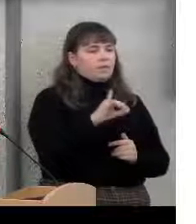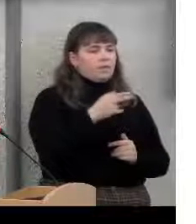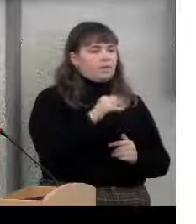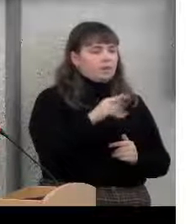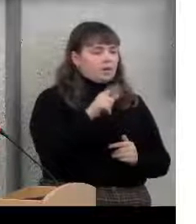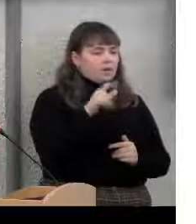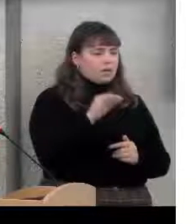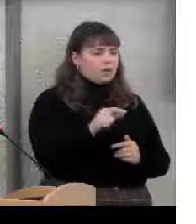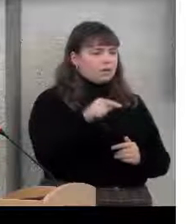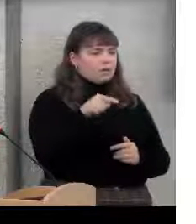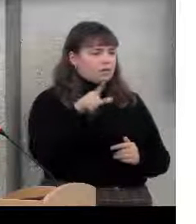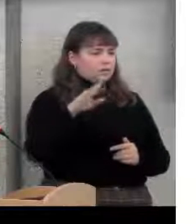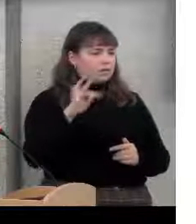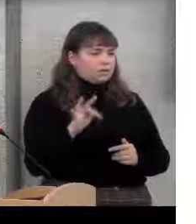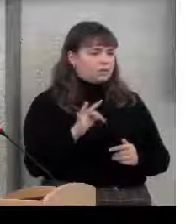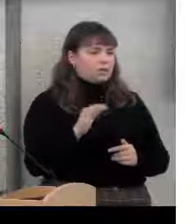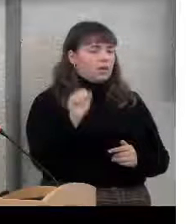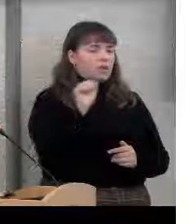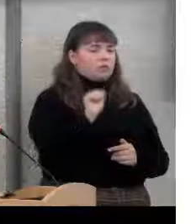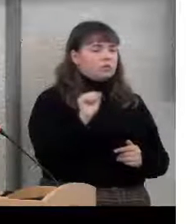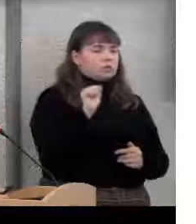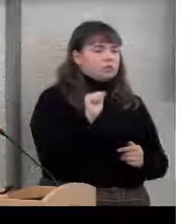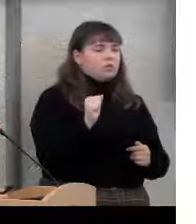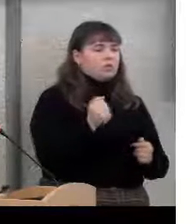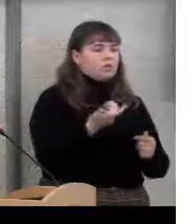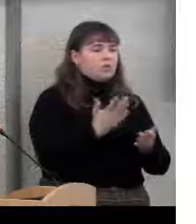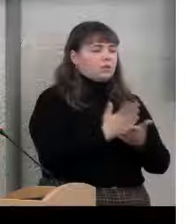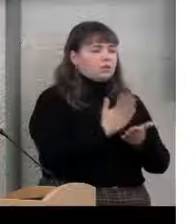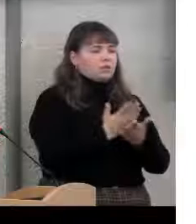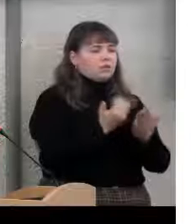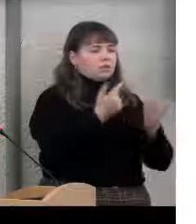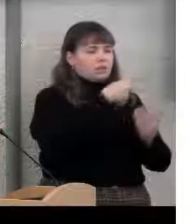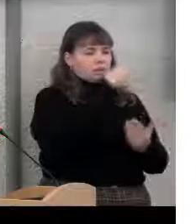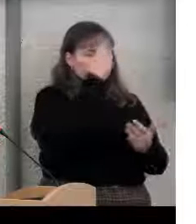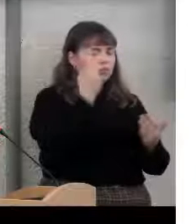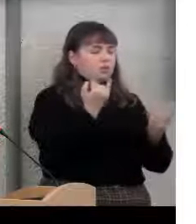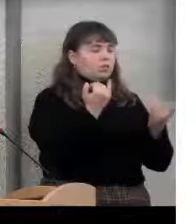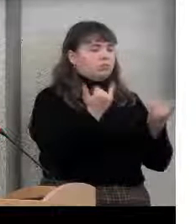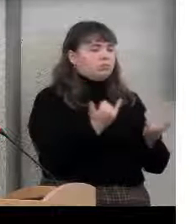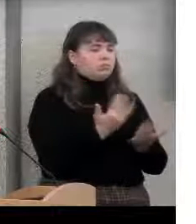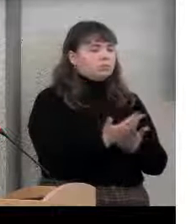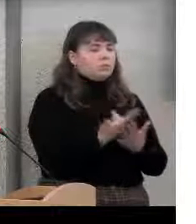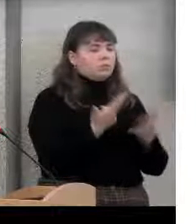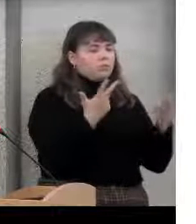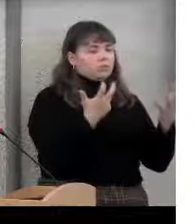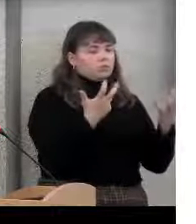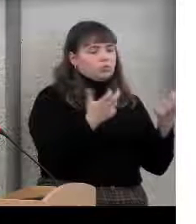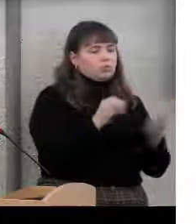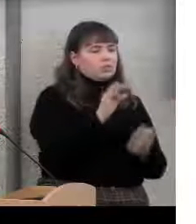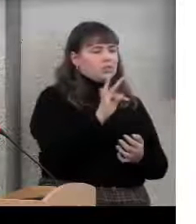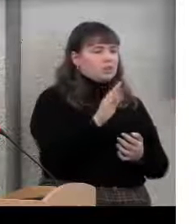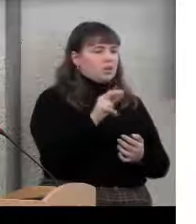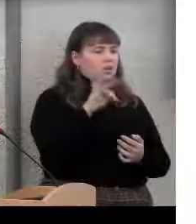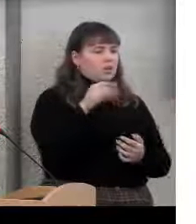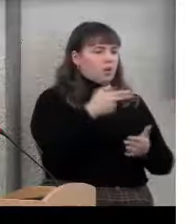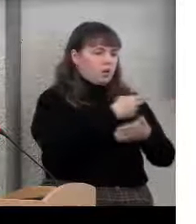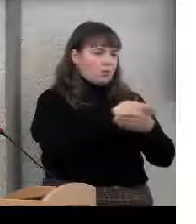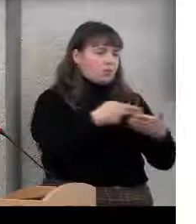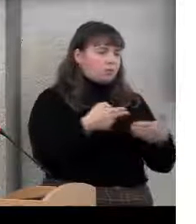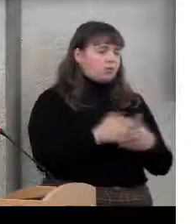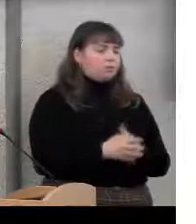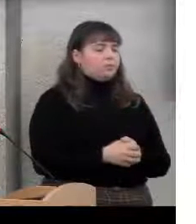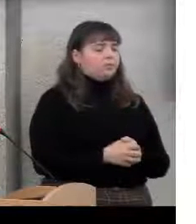šiandien Lietuvoje turime apie 800 startuolių įmonių. Galim pasidžiaugti, kad turime net